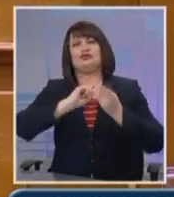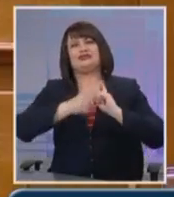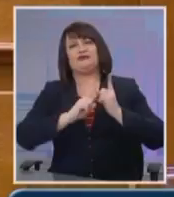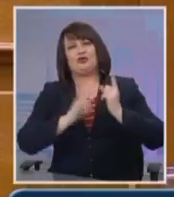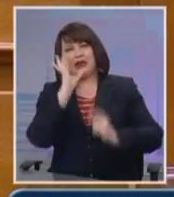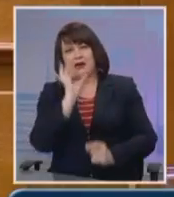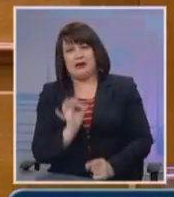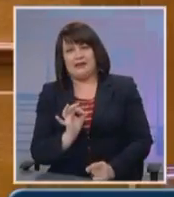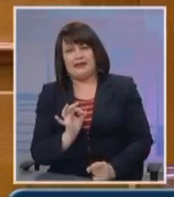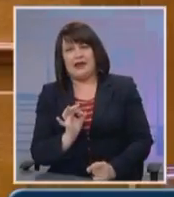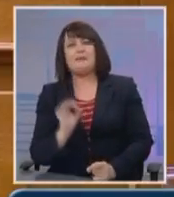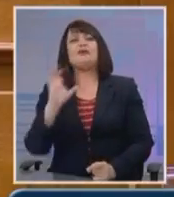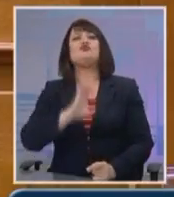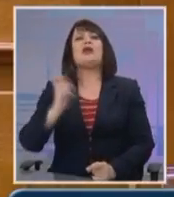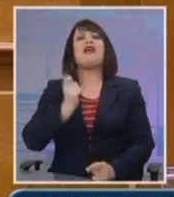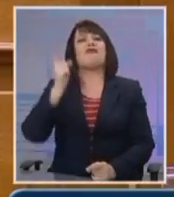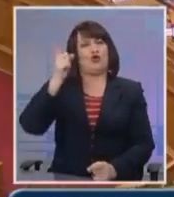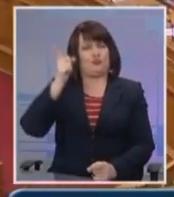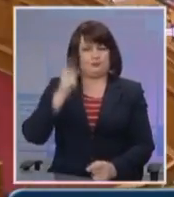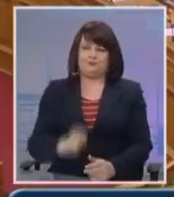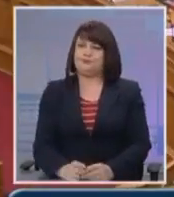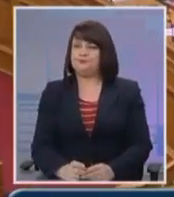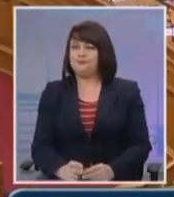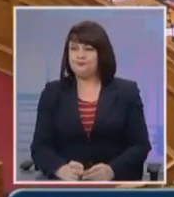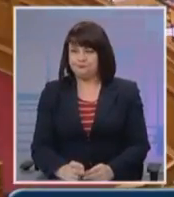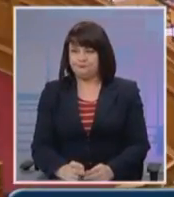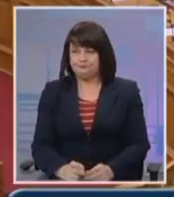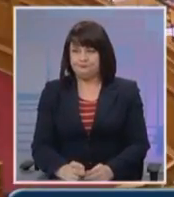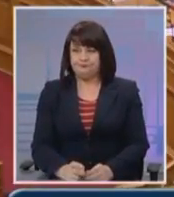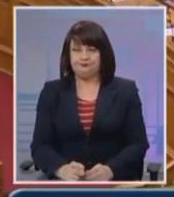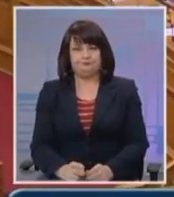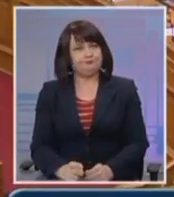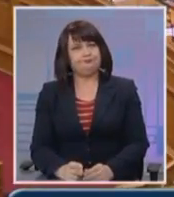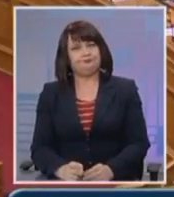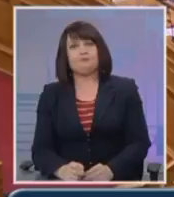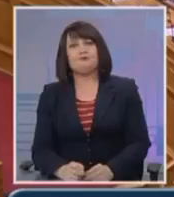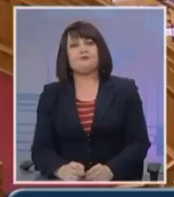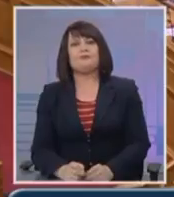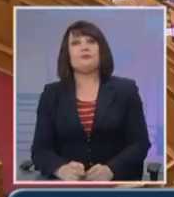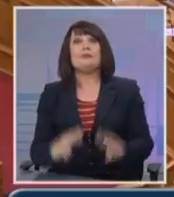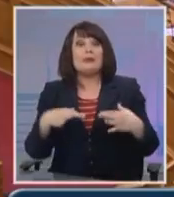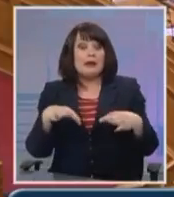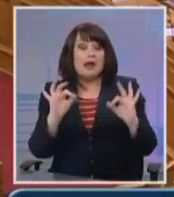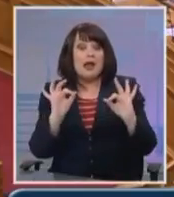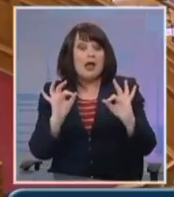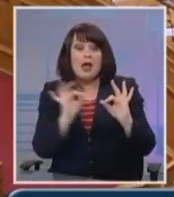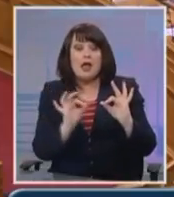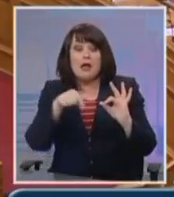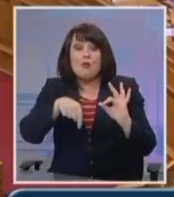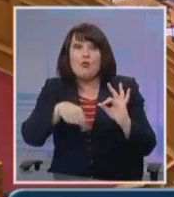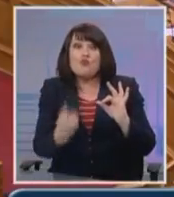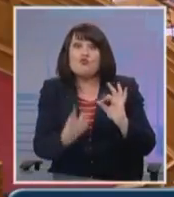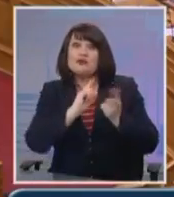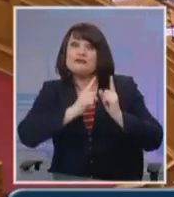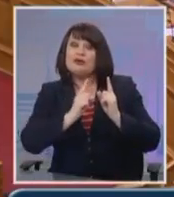αλήθειας με τους εταίρους μας. Κυρίες και κύριοι βουλευτές, το σημείο αφετηρίας μιας νέας